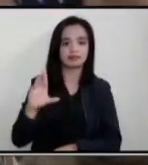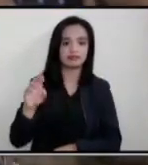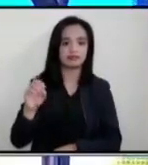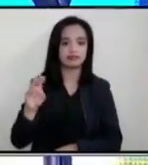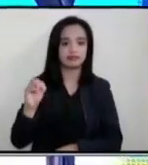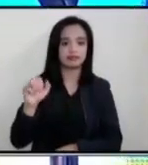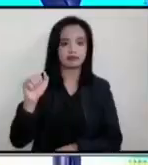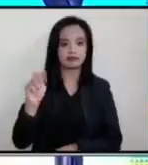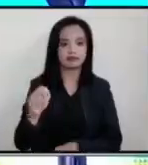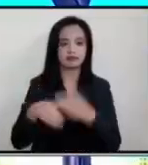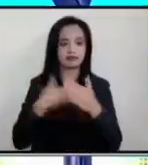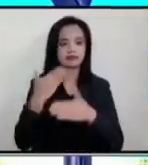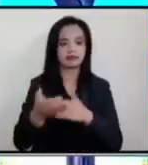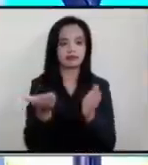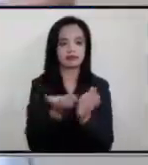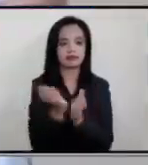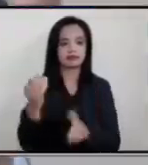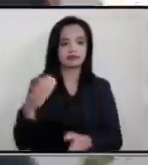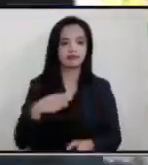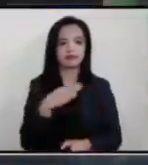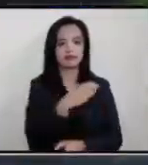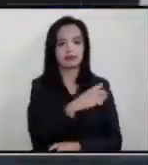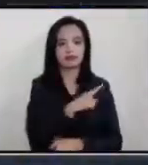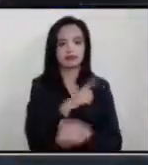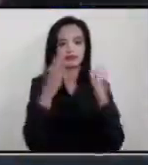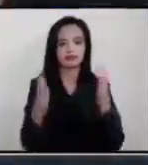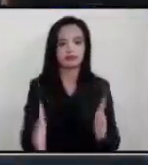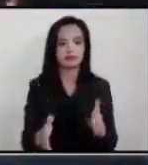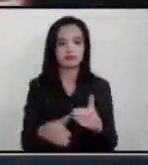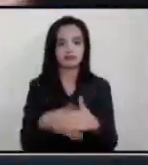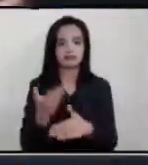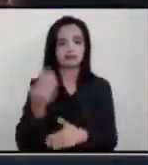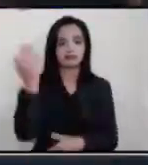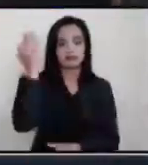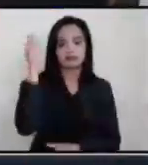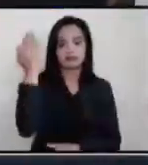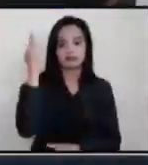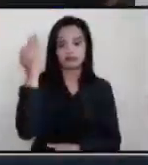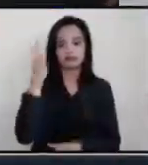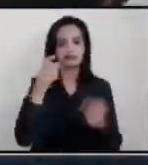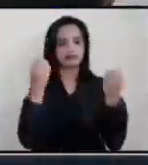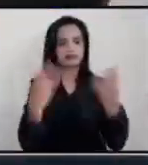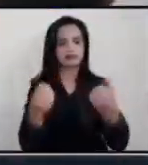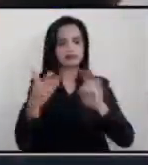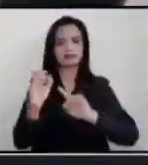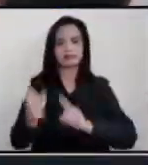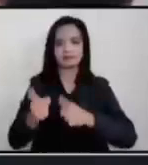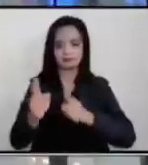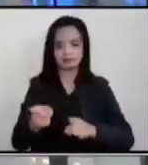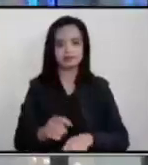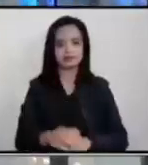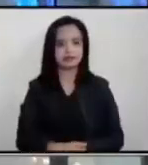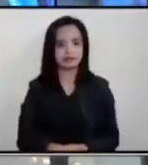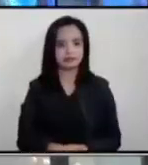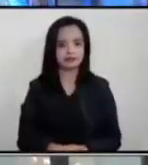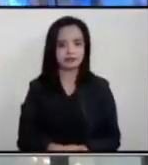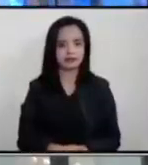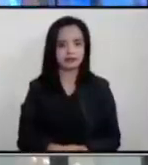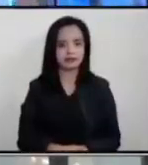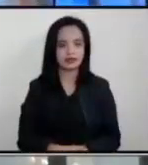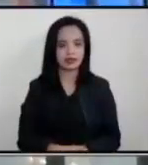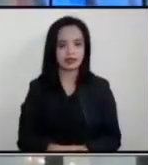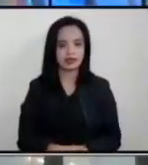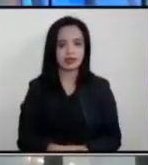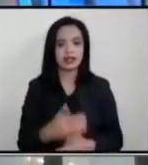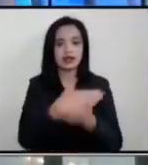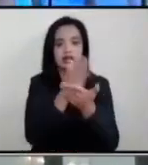City Councilor Angelo De Leon, mga beauty queens at marami pang iba. Labis umano ang galak ng mga ilang beauty